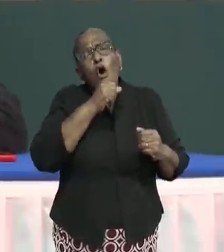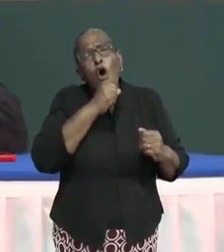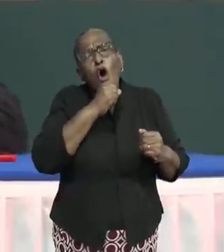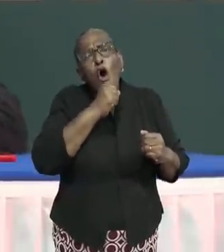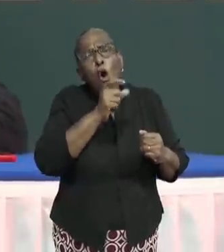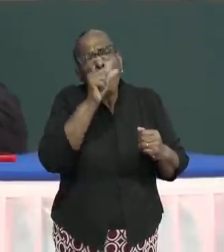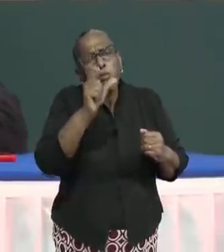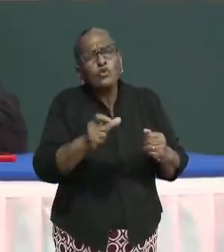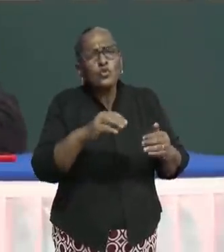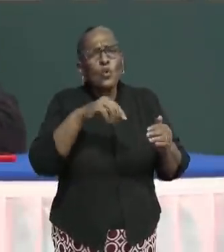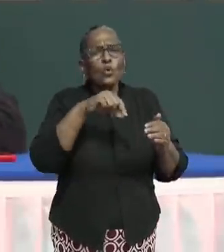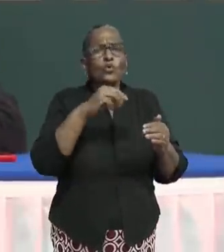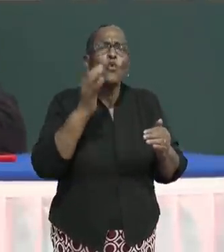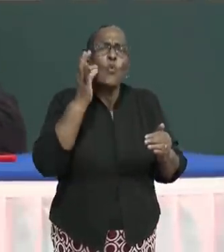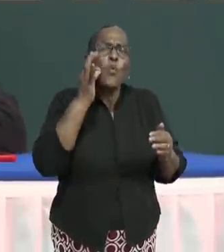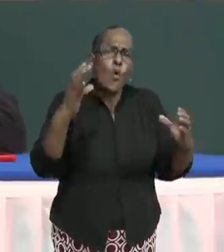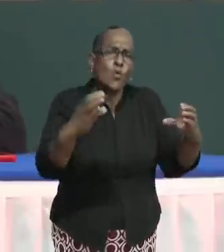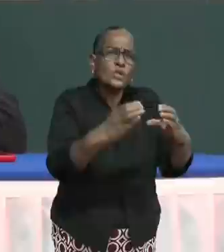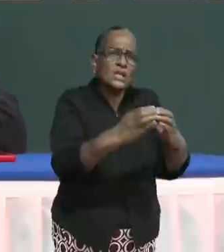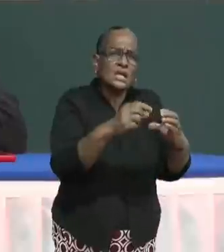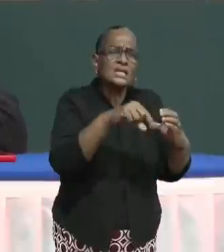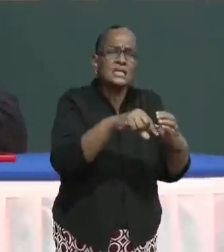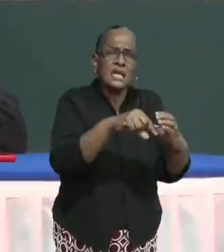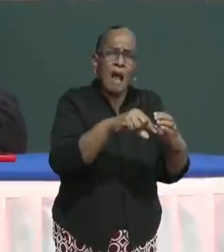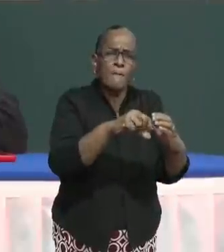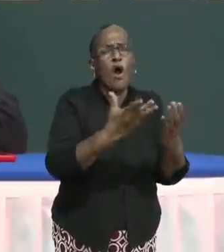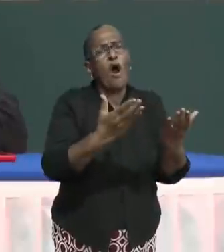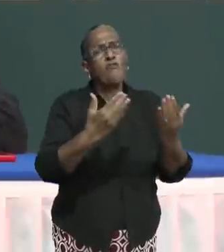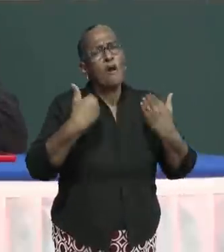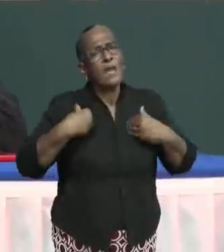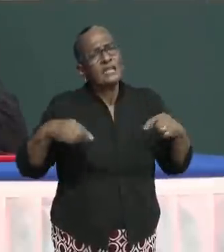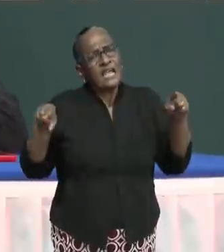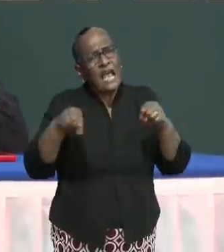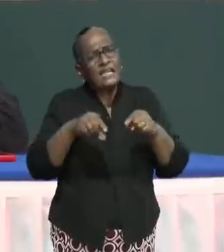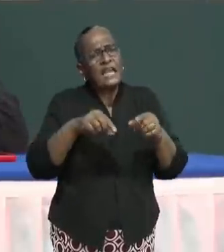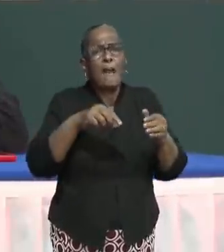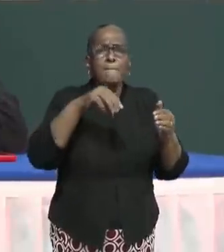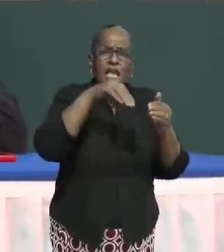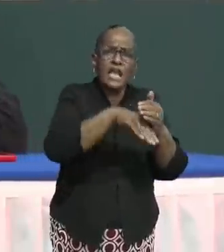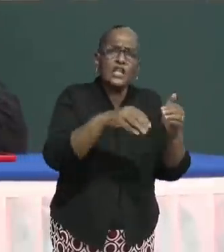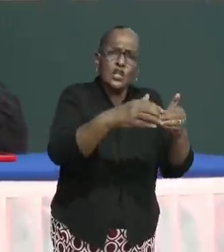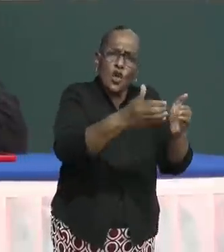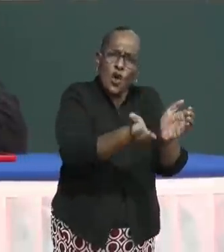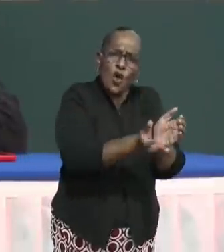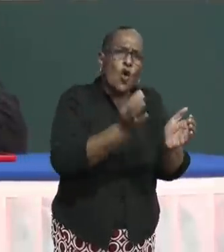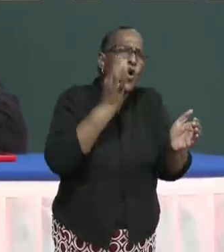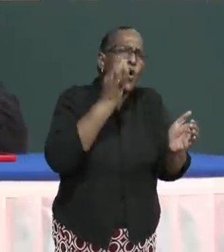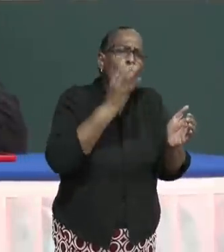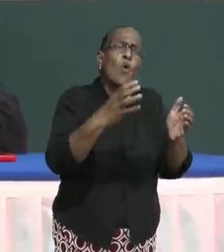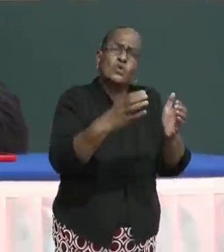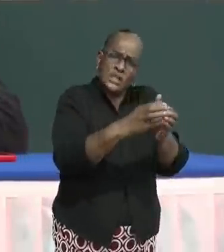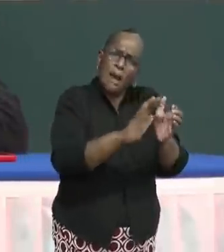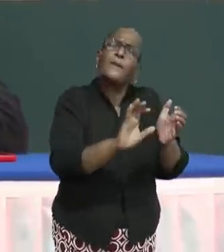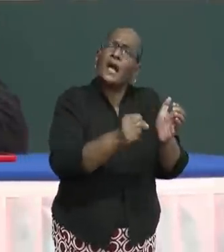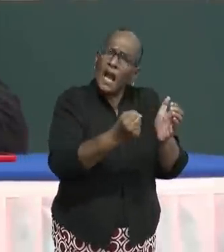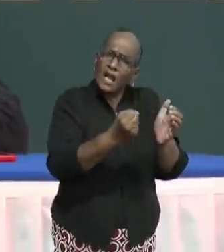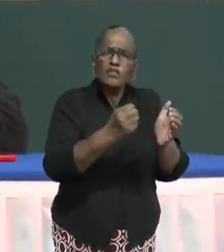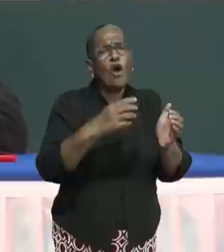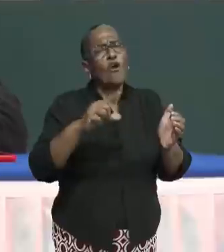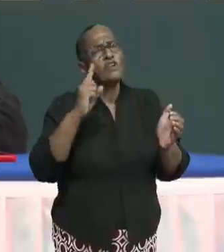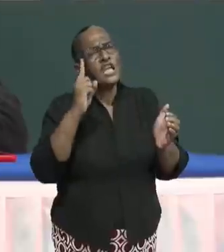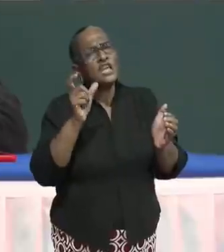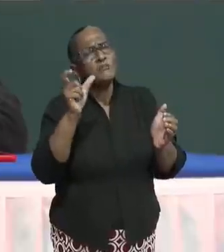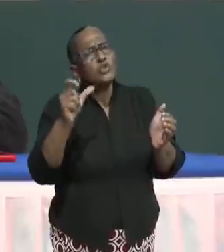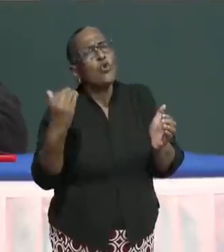wang perke en waka of hoe dat want sma doen een big operatie en een ander boom